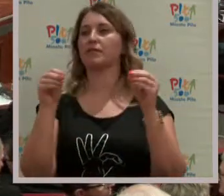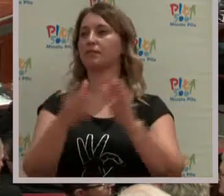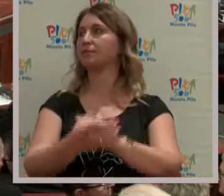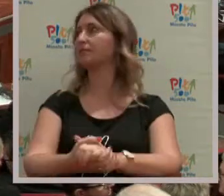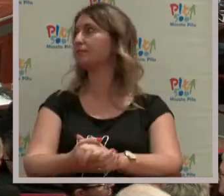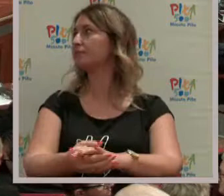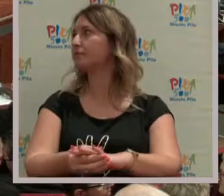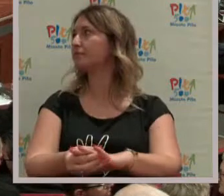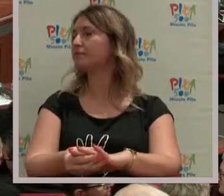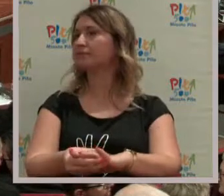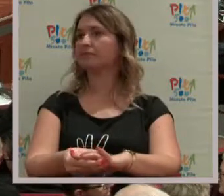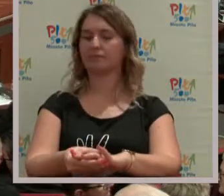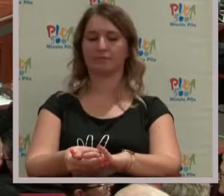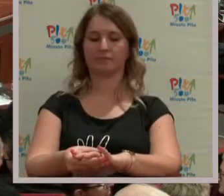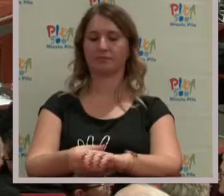dyskusję.